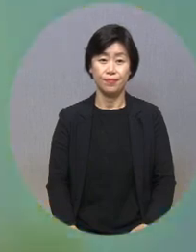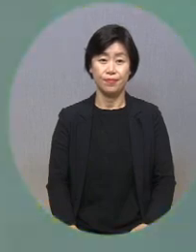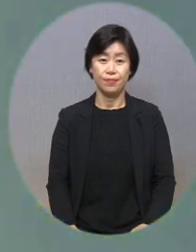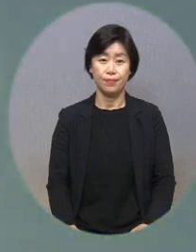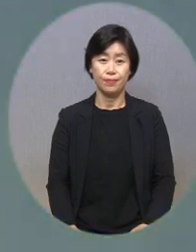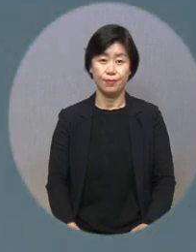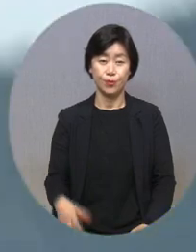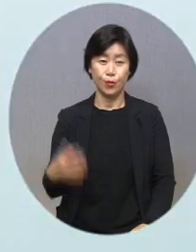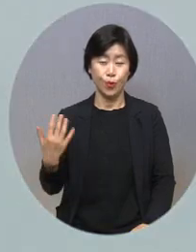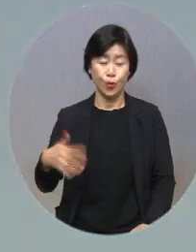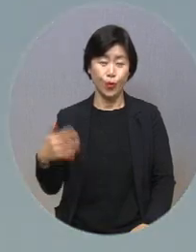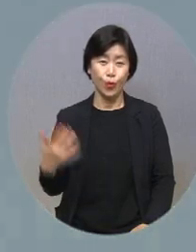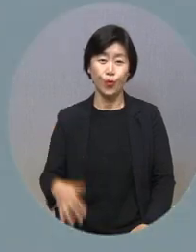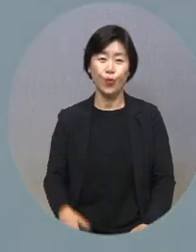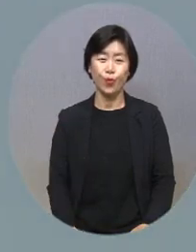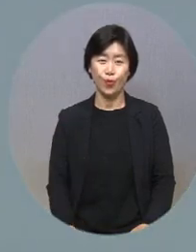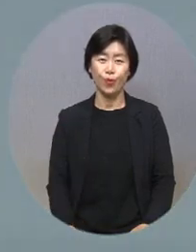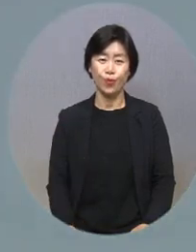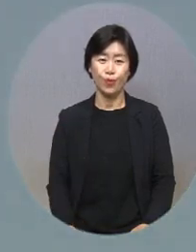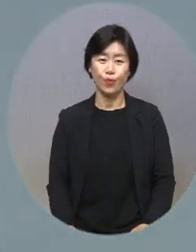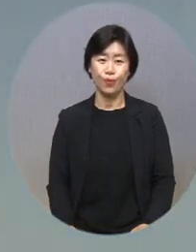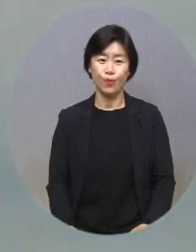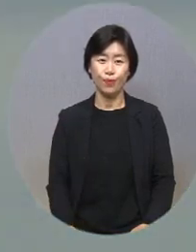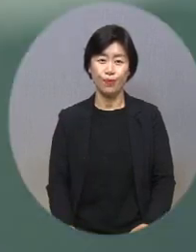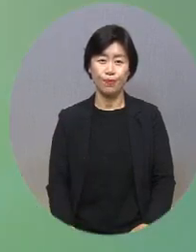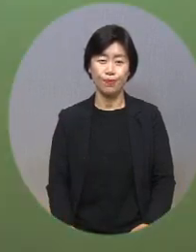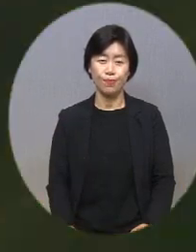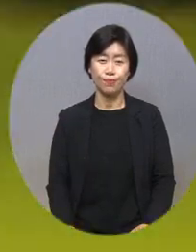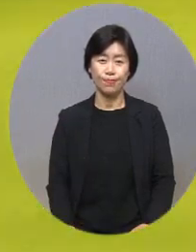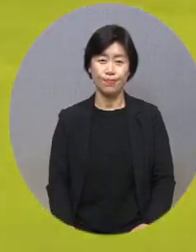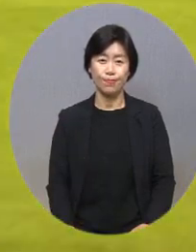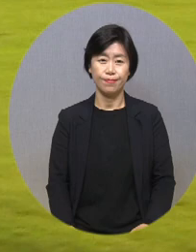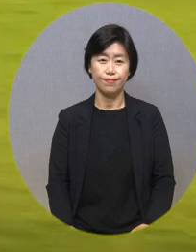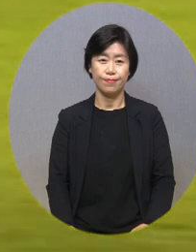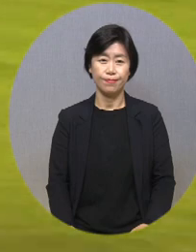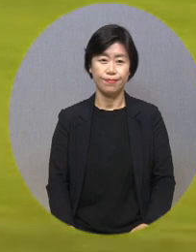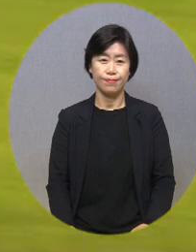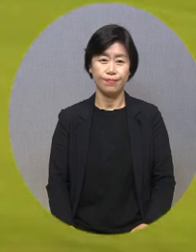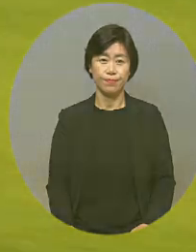와. 아, 굿샷! 우와. 잘 쳤다.